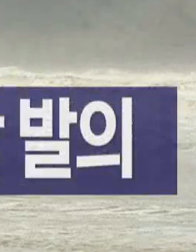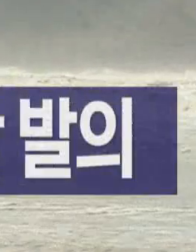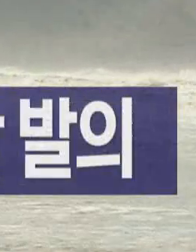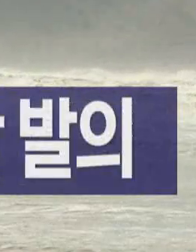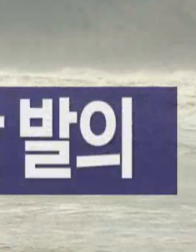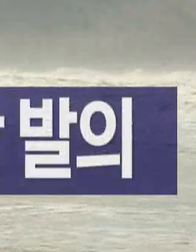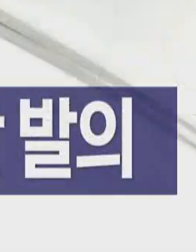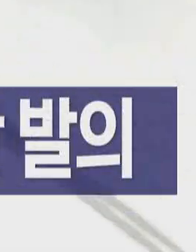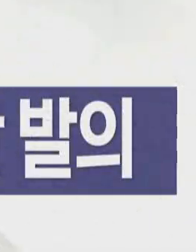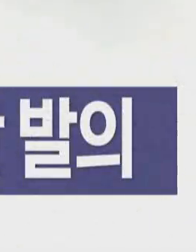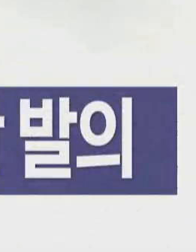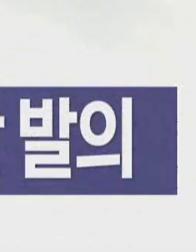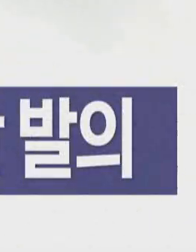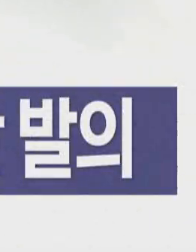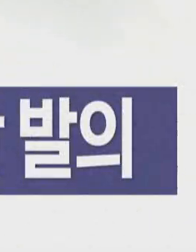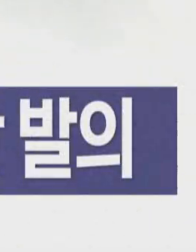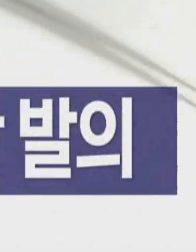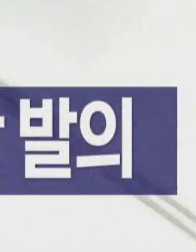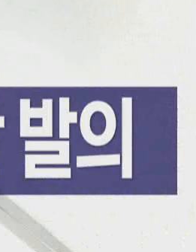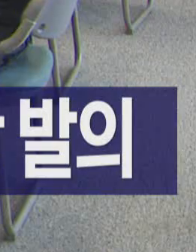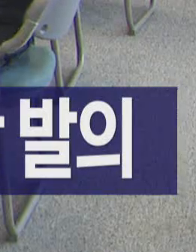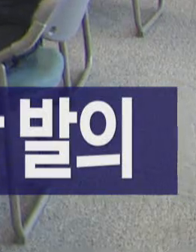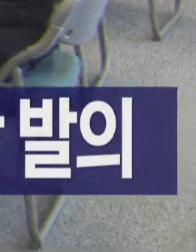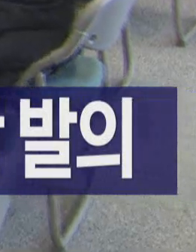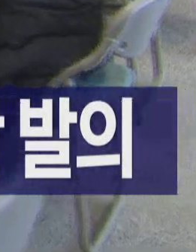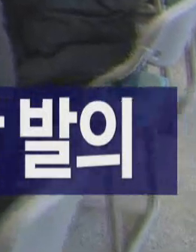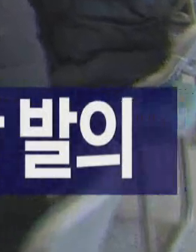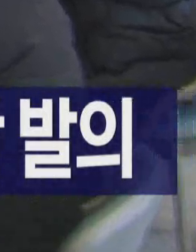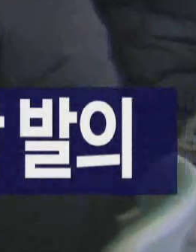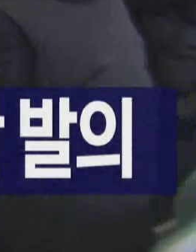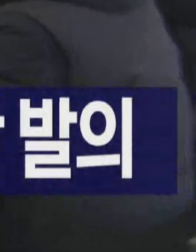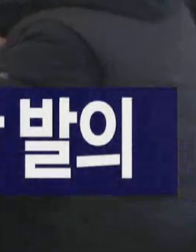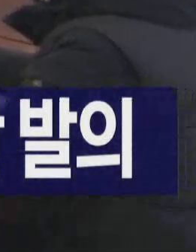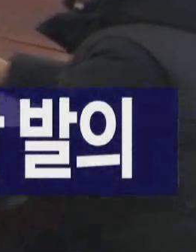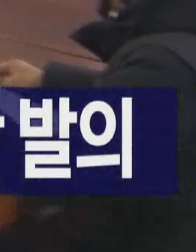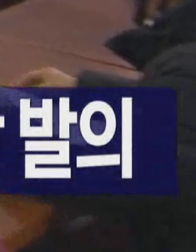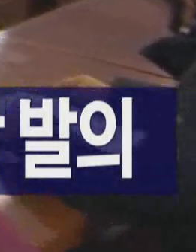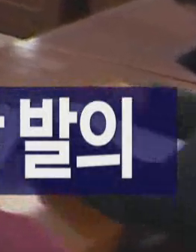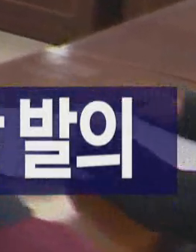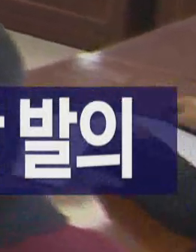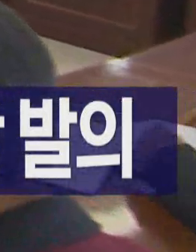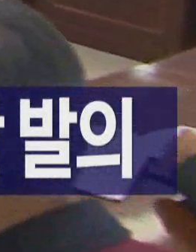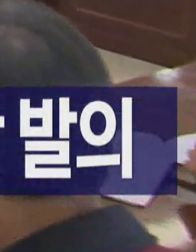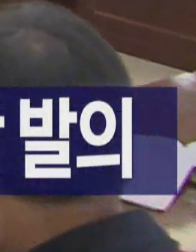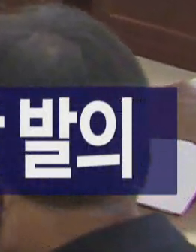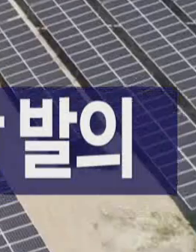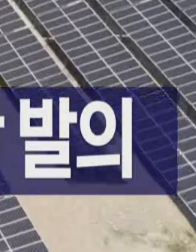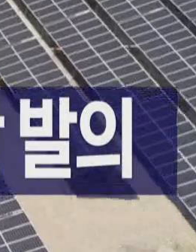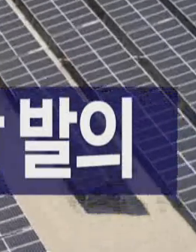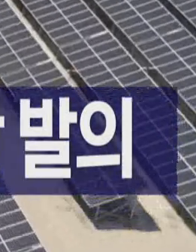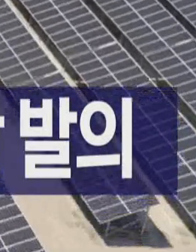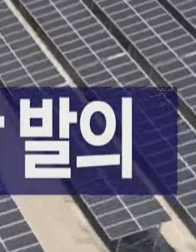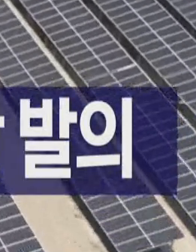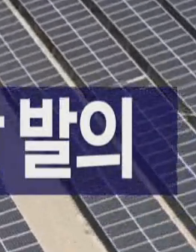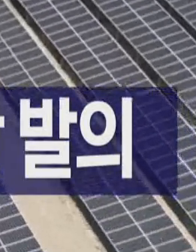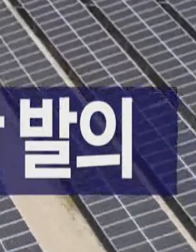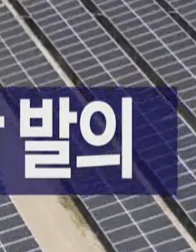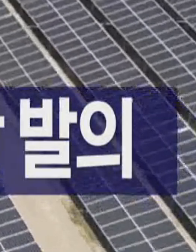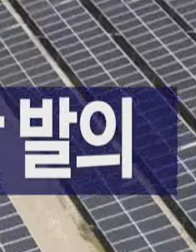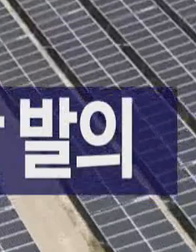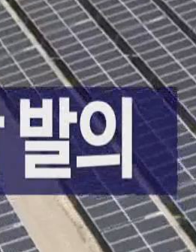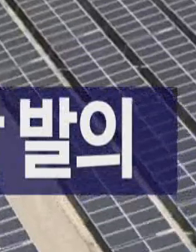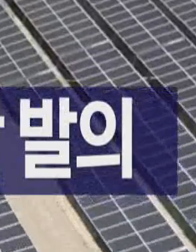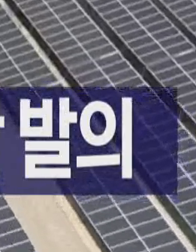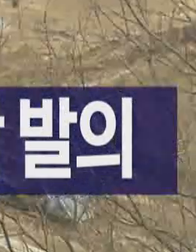농어촌이 민간기업과 신재생에너지를 공용화하자는 주민조례안이 처음으로 추진되고 있습니다. 농어촌 지역의 풍력과 태양광